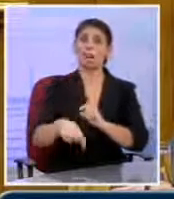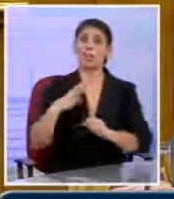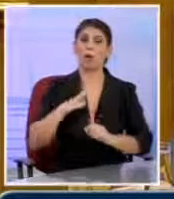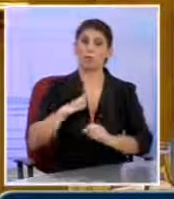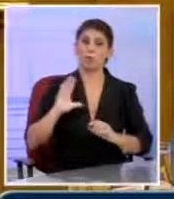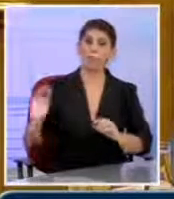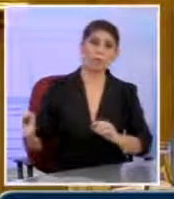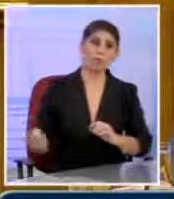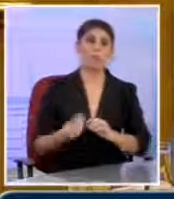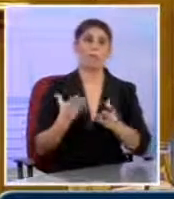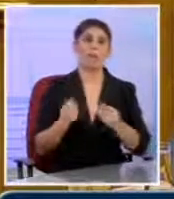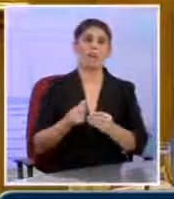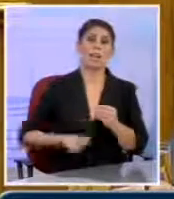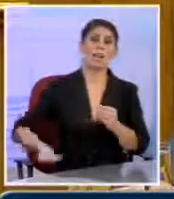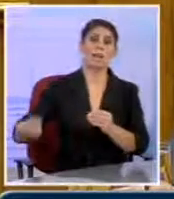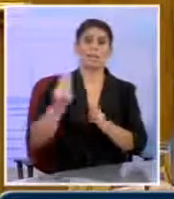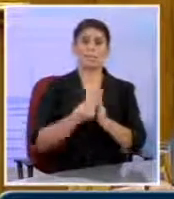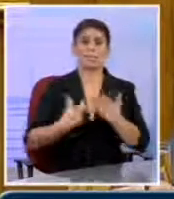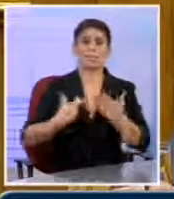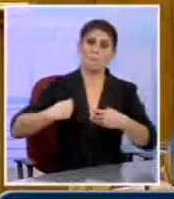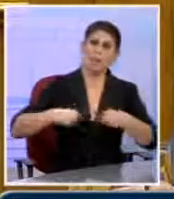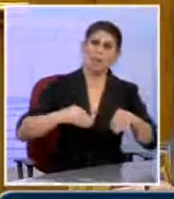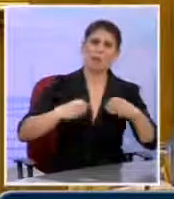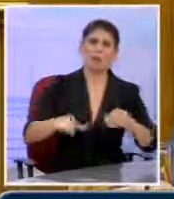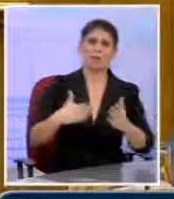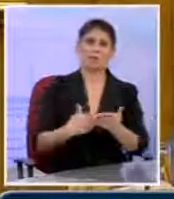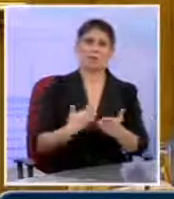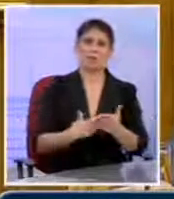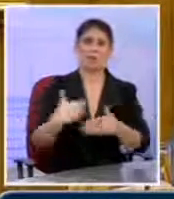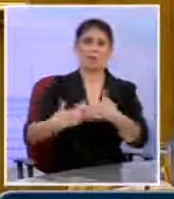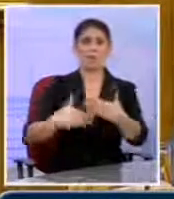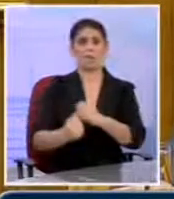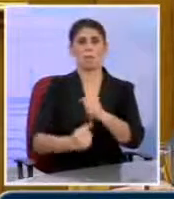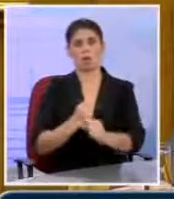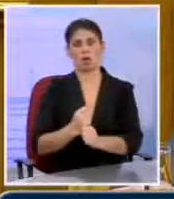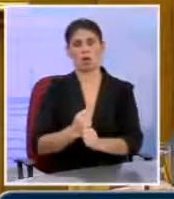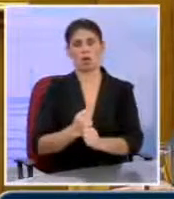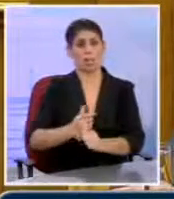που έβγαλαν πολλές υπεραξίες μεταπουλώντας αυτές τις άδειες τα επόμενα χρόνια.